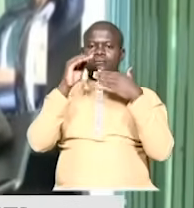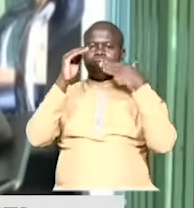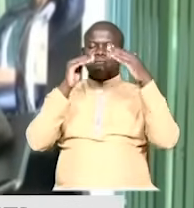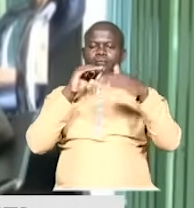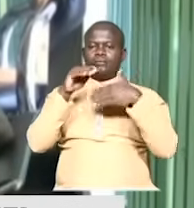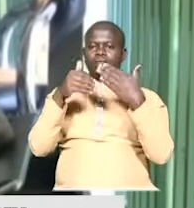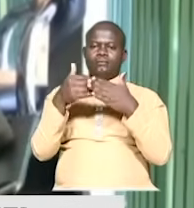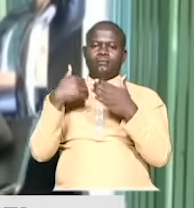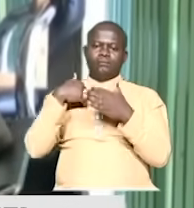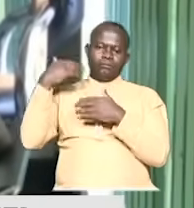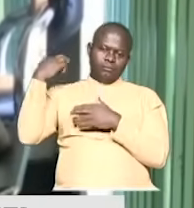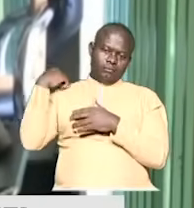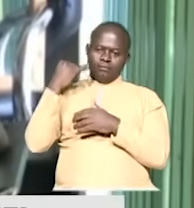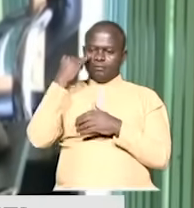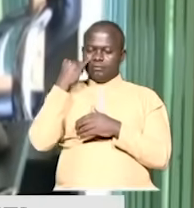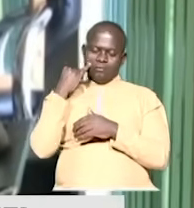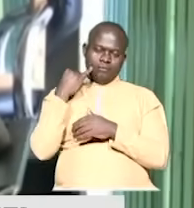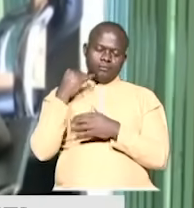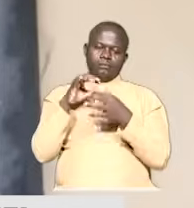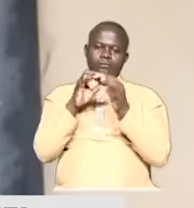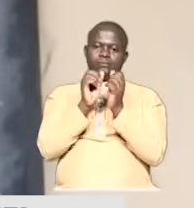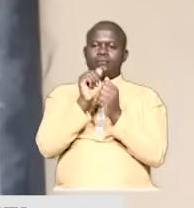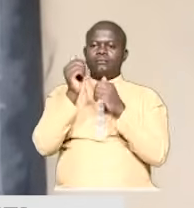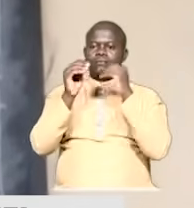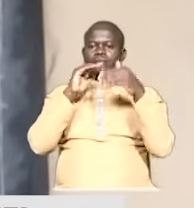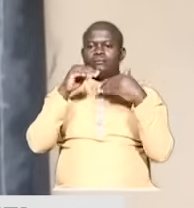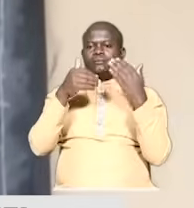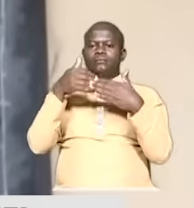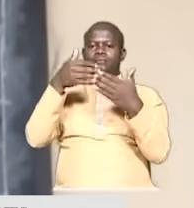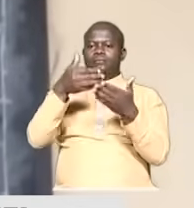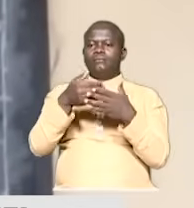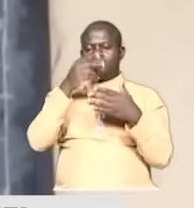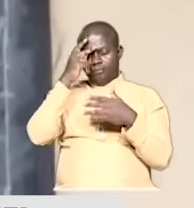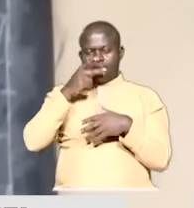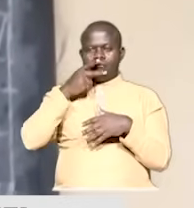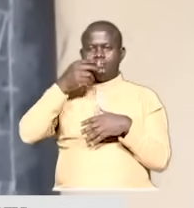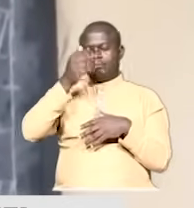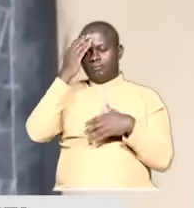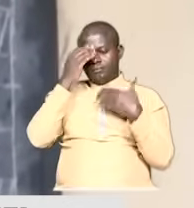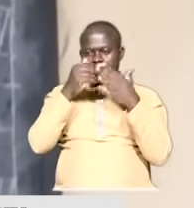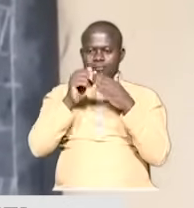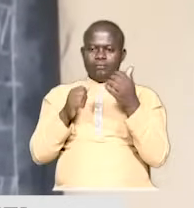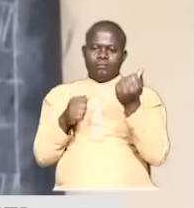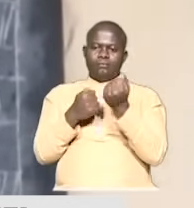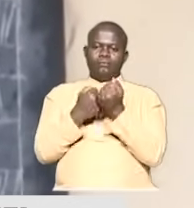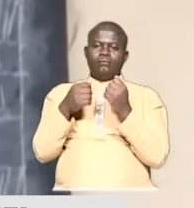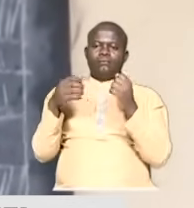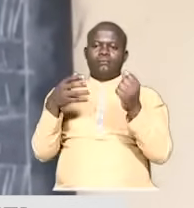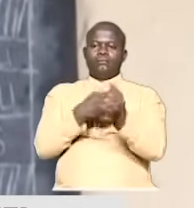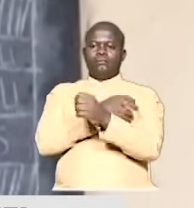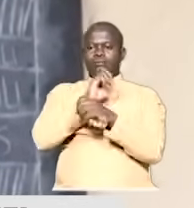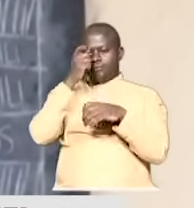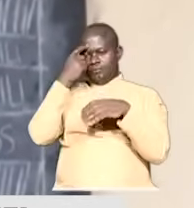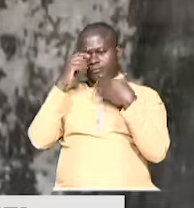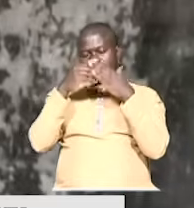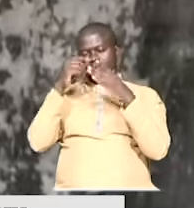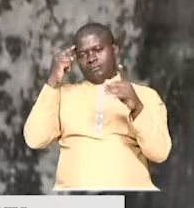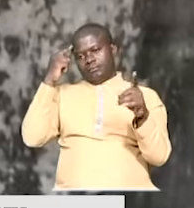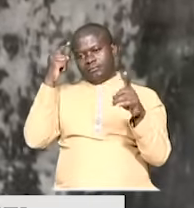bafite umukoro w'ingenzi ari wo gufatanya n'izindi nzego kugeza ku mubyeyi ubwe kugira ngo bunganire izi mbaraga za leta hagamijwe